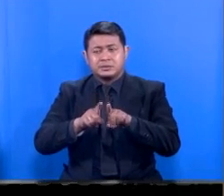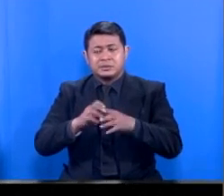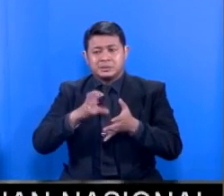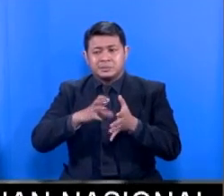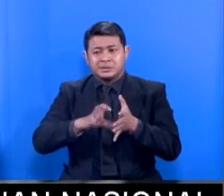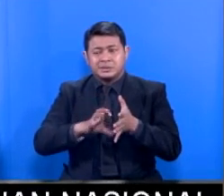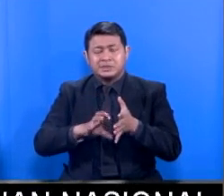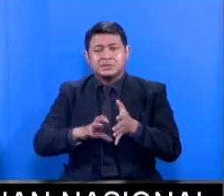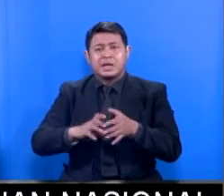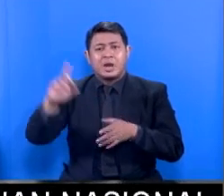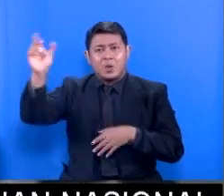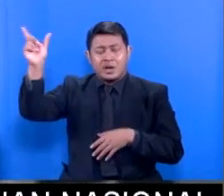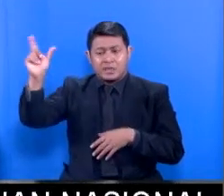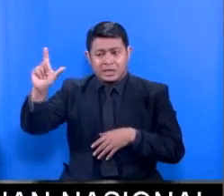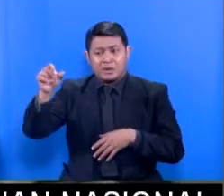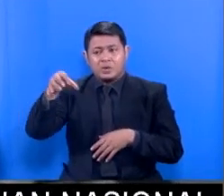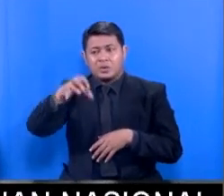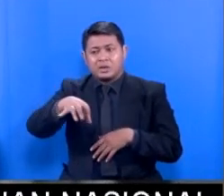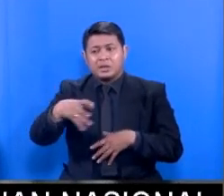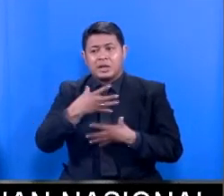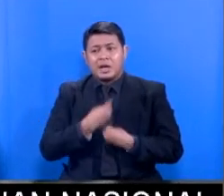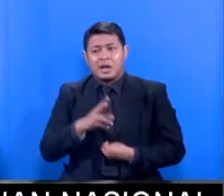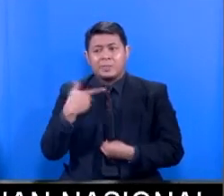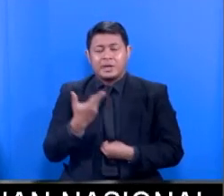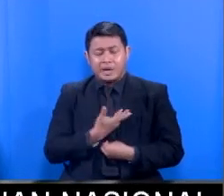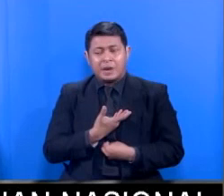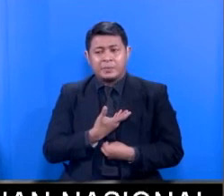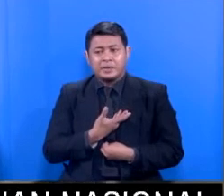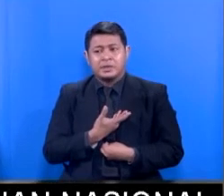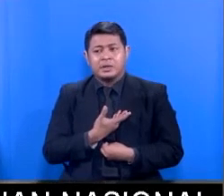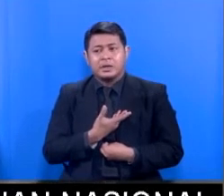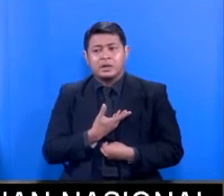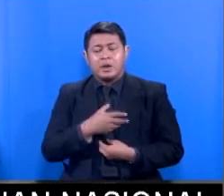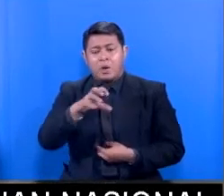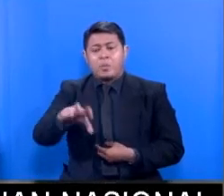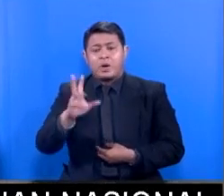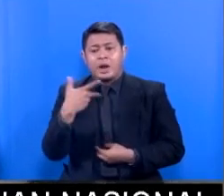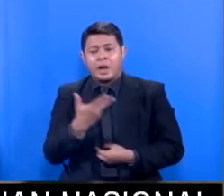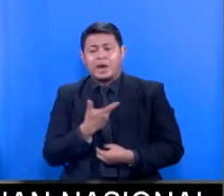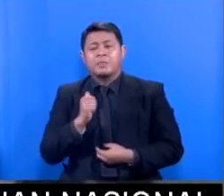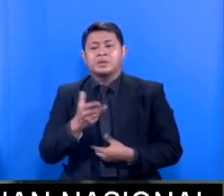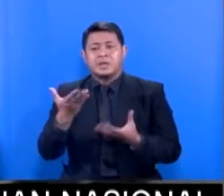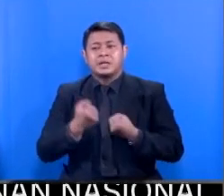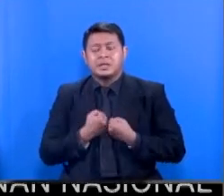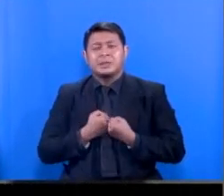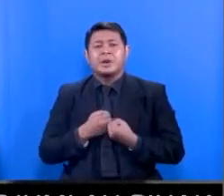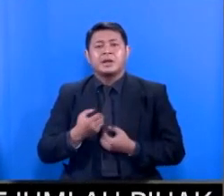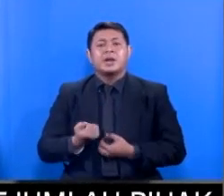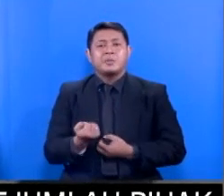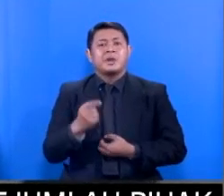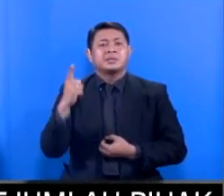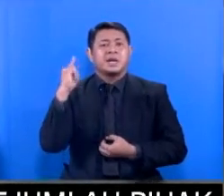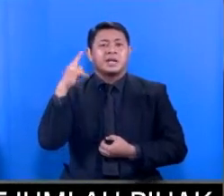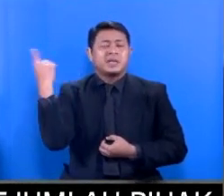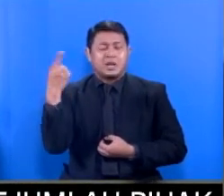mesin-mesin dari luar negeri untuk market di Indonesia, dan harapan kami yang lebih jauh adalah produk kami bisa diterima di market internasional, di